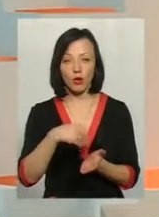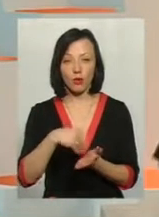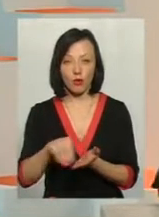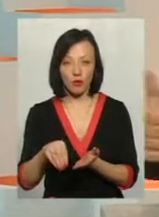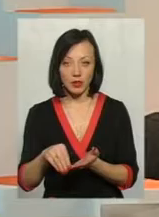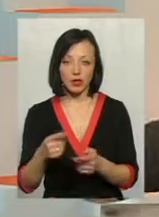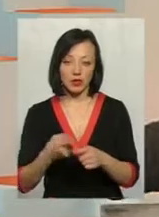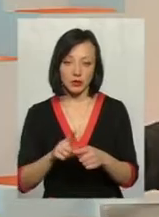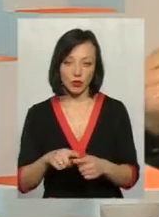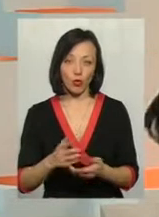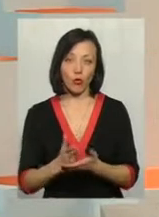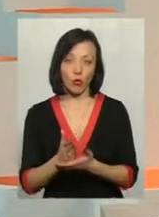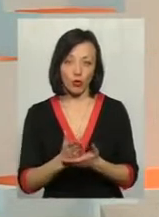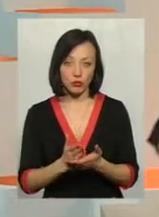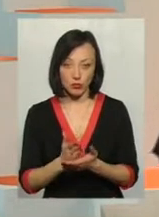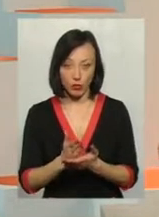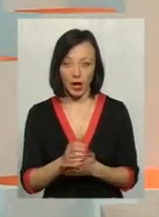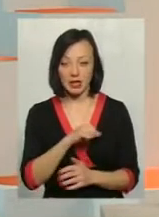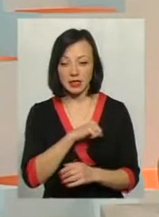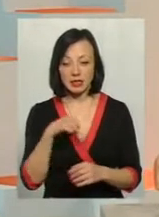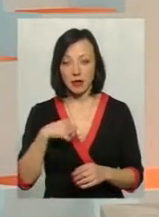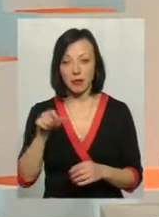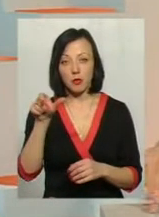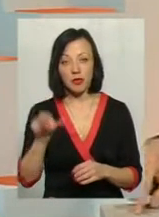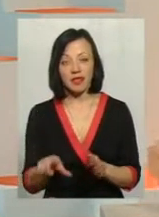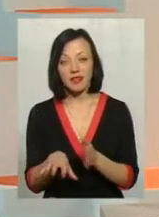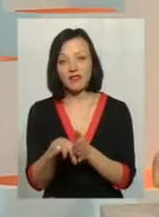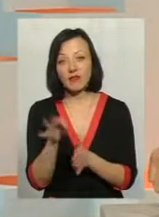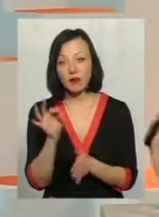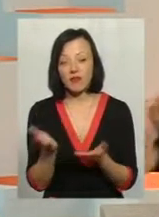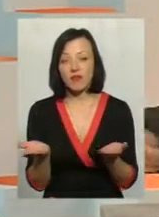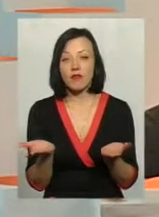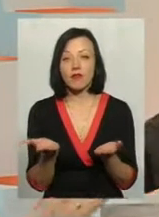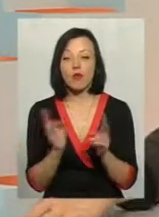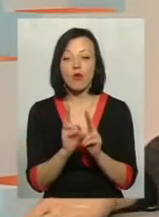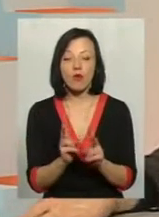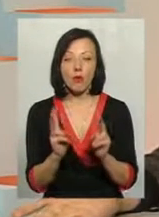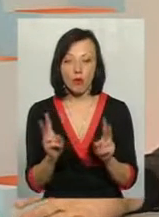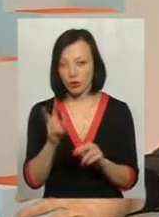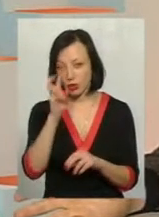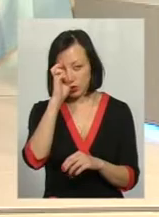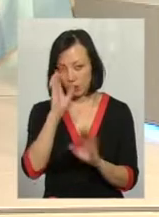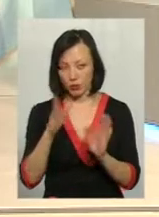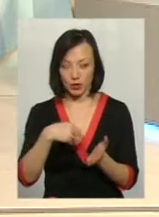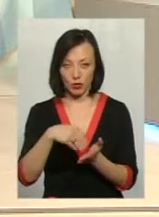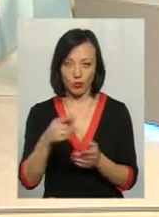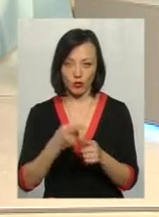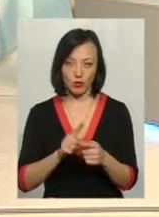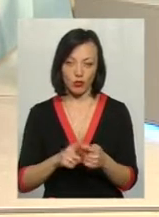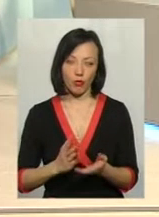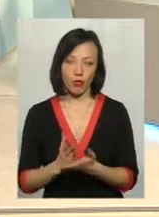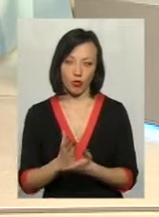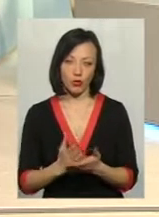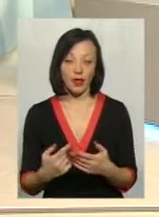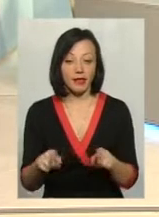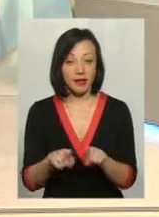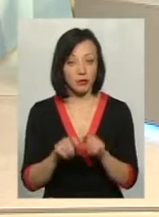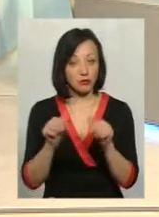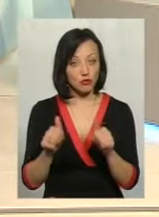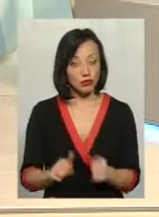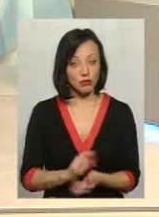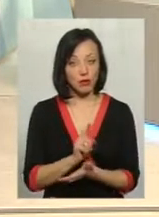закуповувати цю послугу, а сам громадянин вибере, в кого саме держава буде закуповувати цю послугу. Таким чином